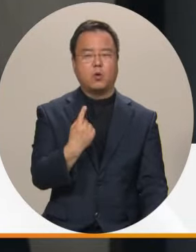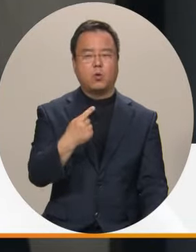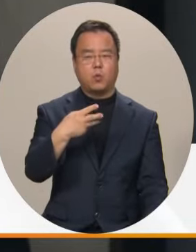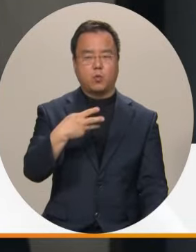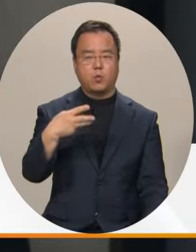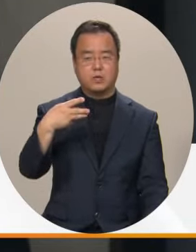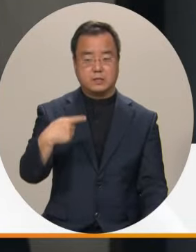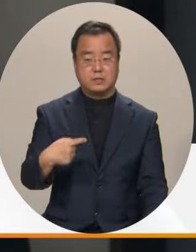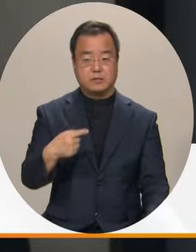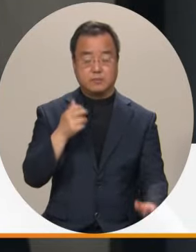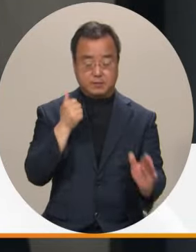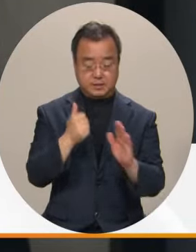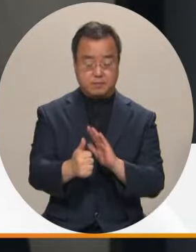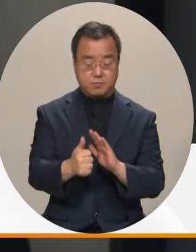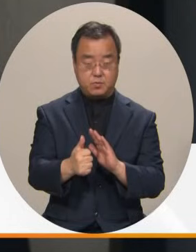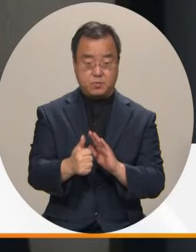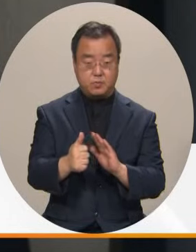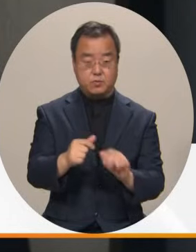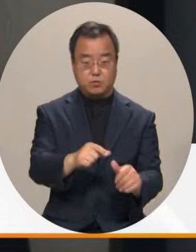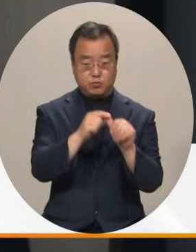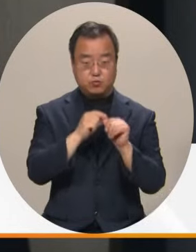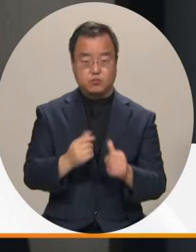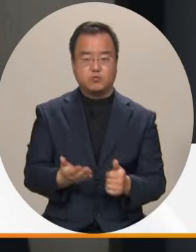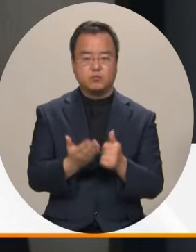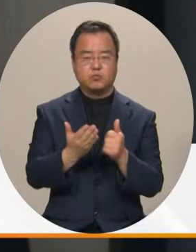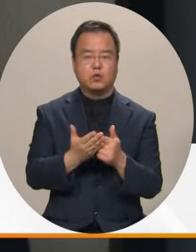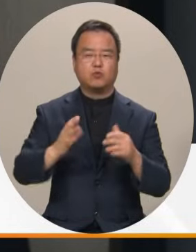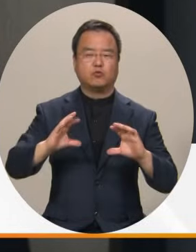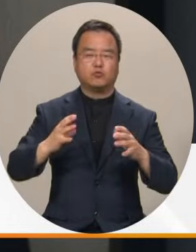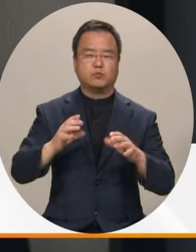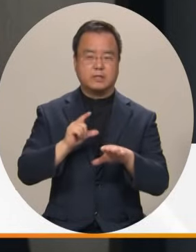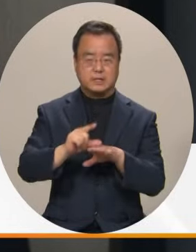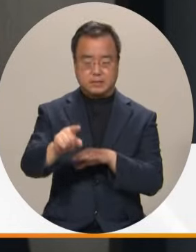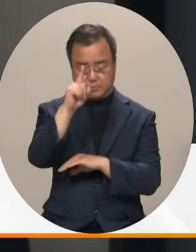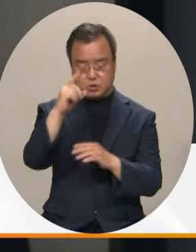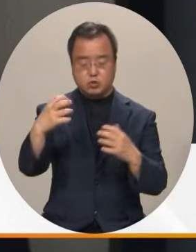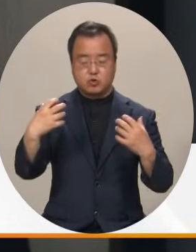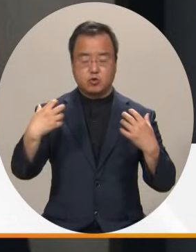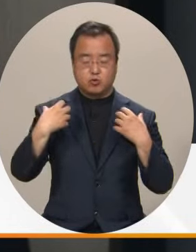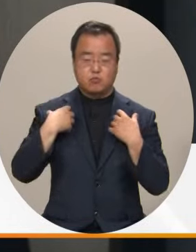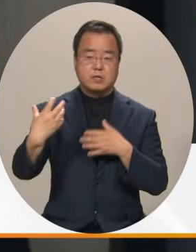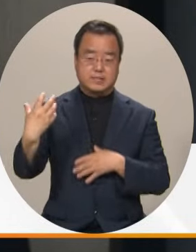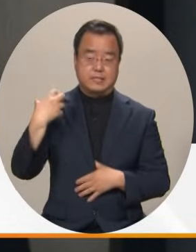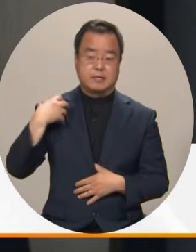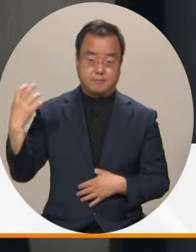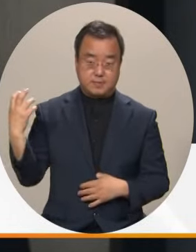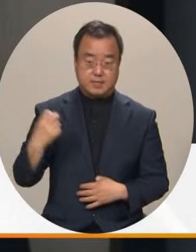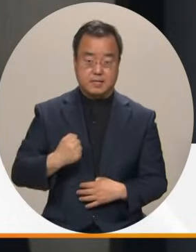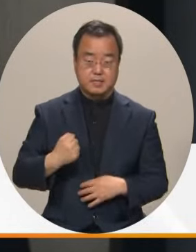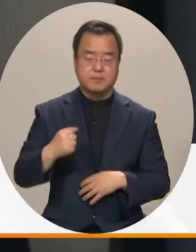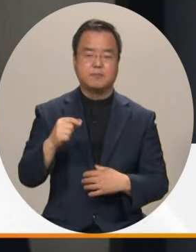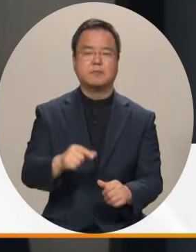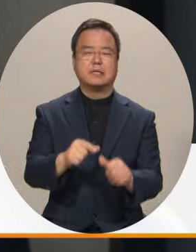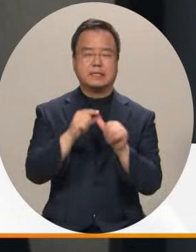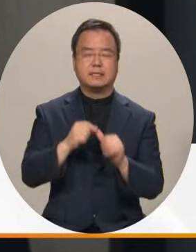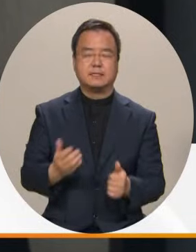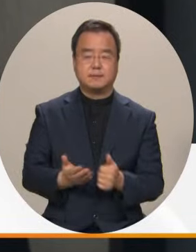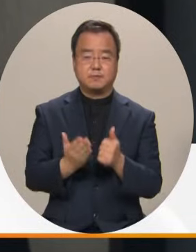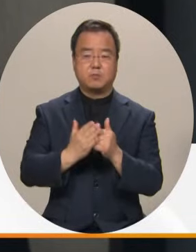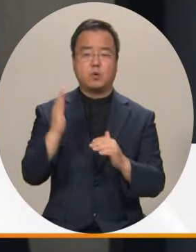진행했던 양이요 이제는 국가나 지방 자치 단체의 책임으로 다시 돌아오게 되고 그런 입양의 공공화 진행이